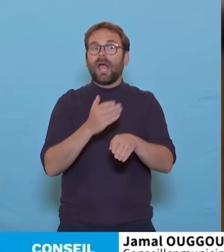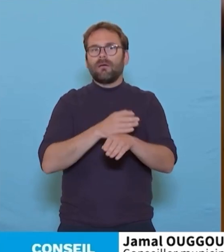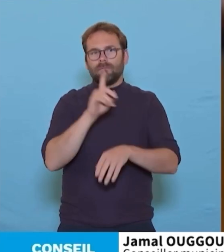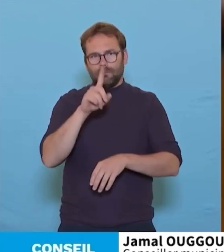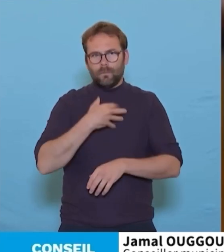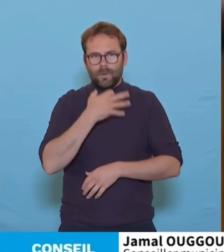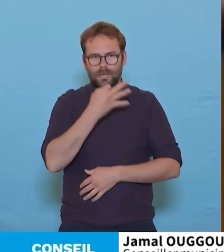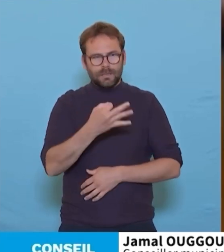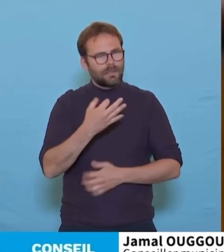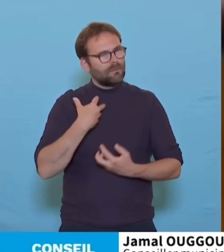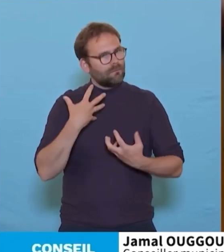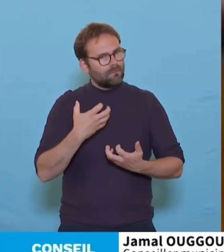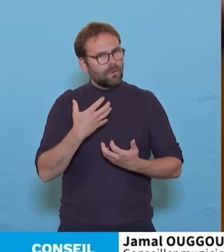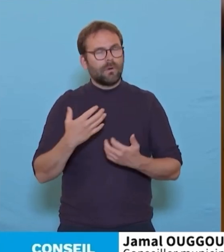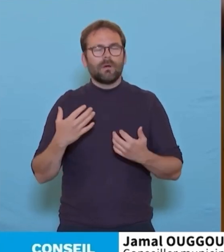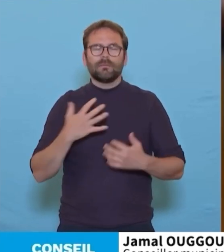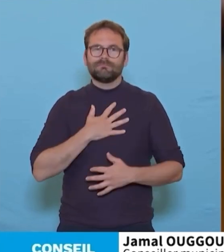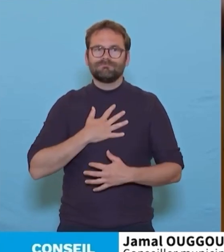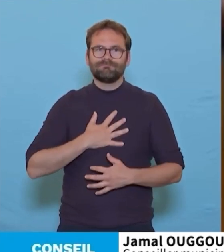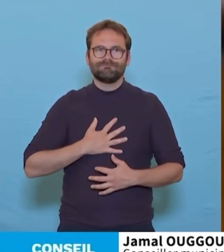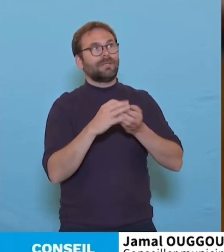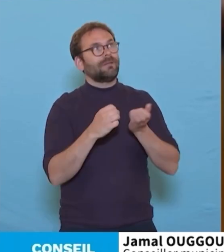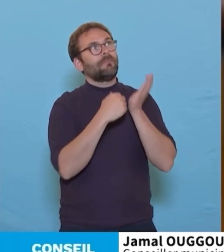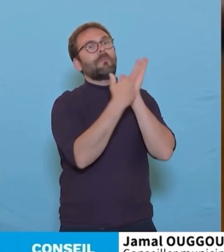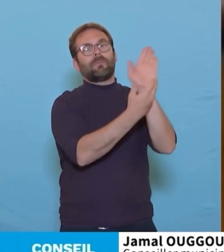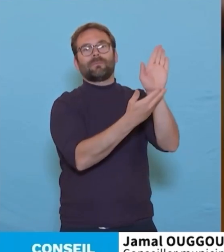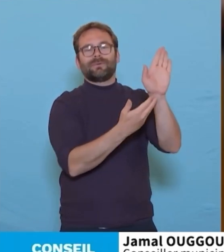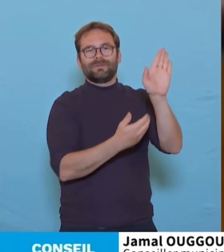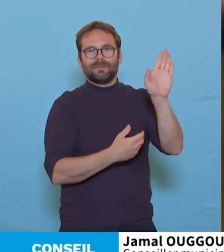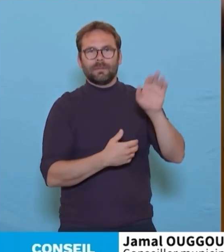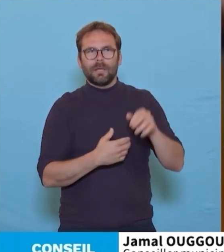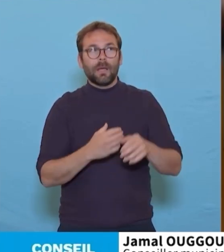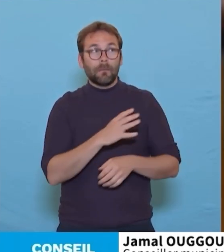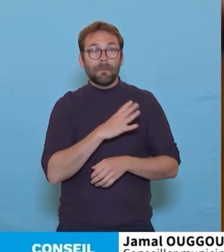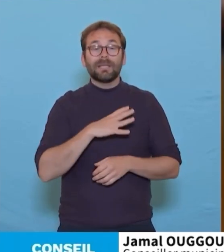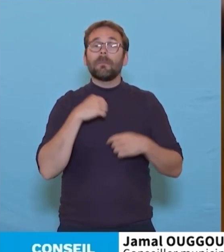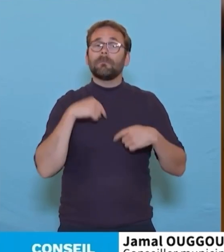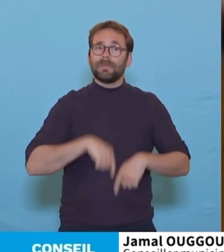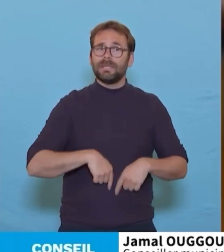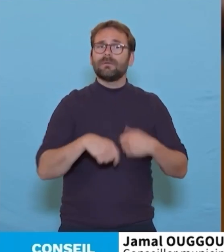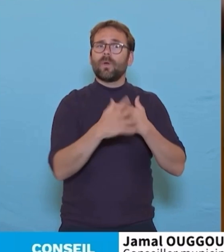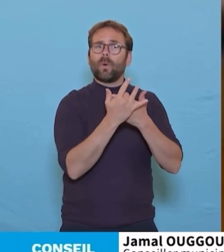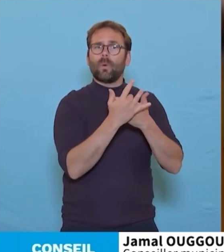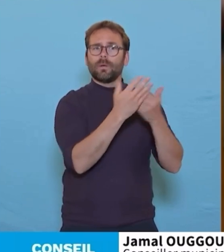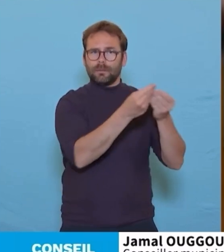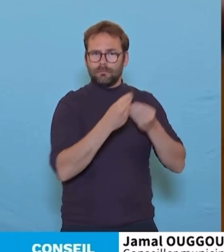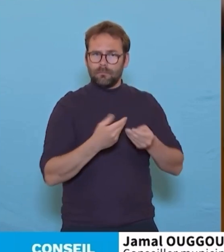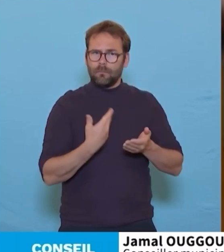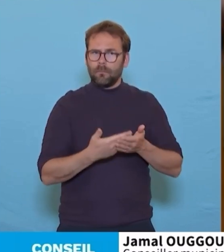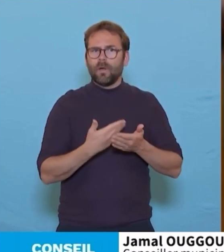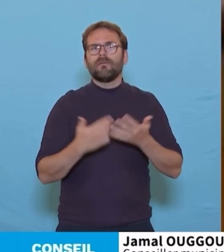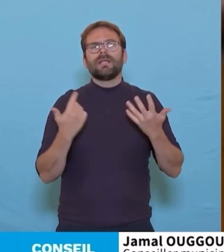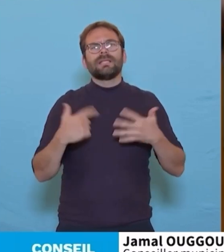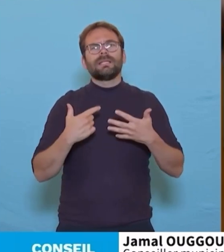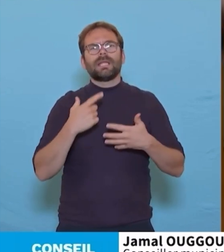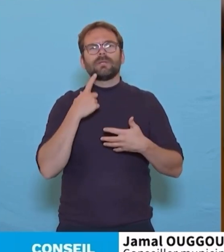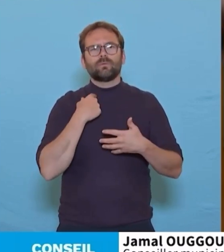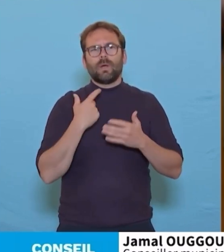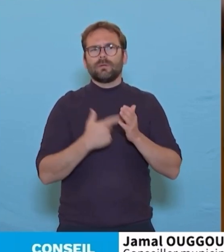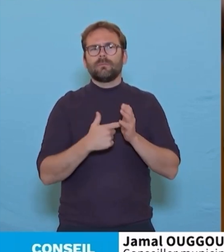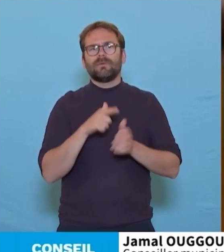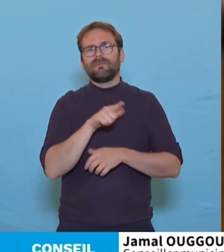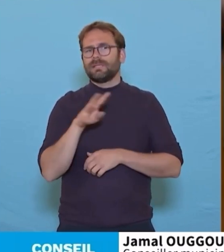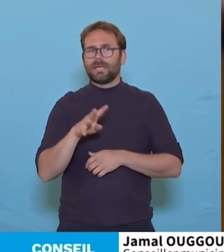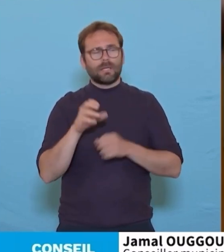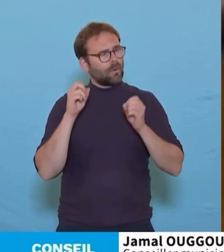Je tiens à vous annoncer avec une immense joie que Madame la ministre a confirmé par courrier du 17 juin